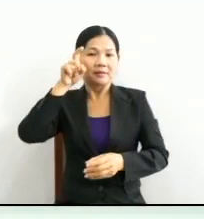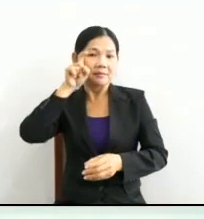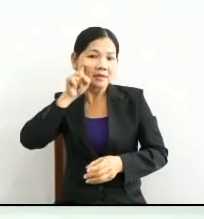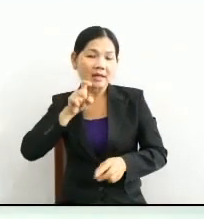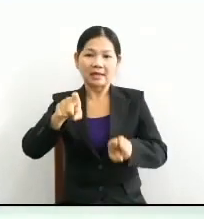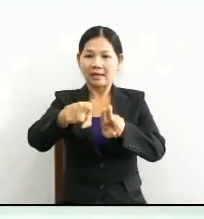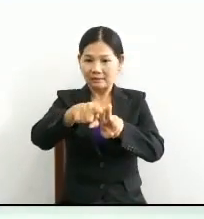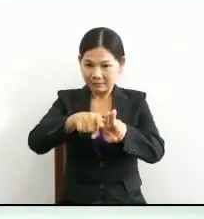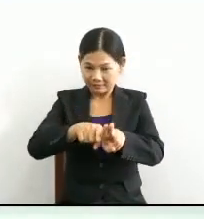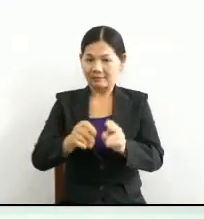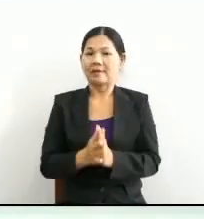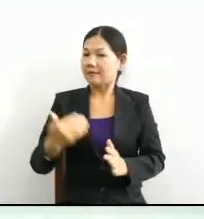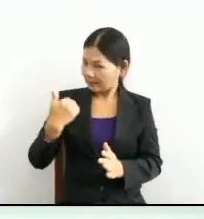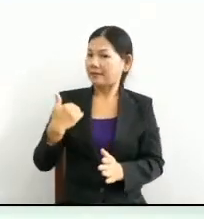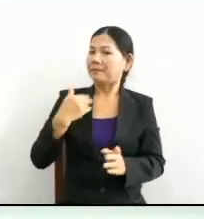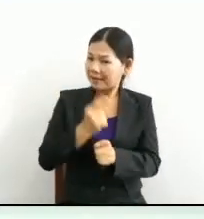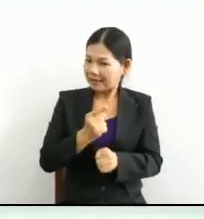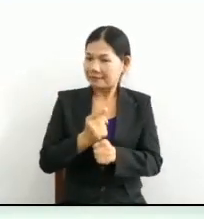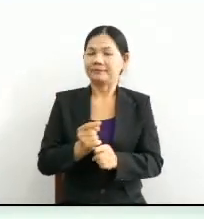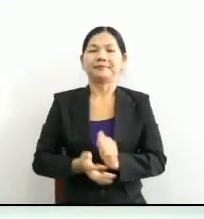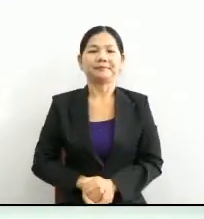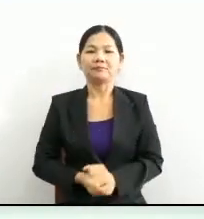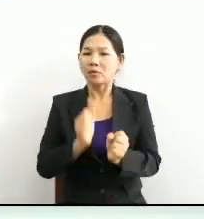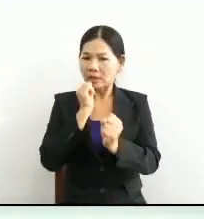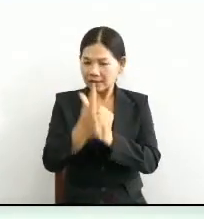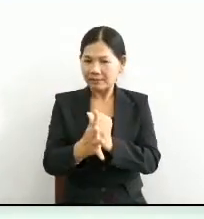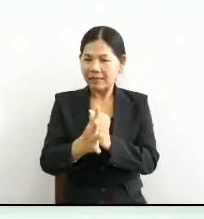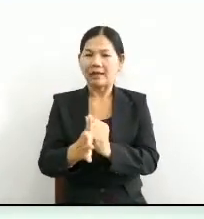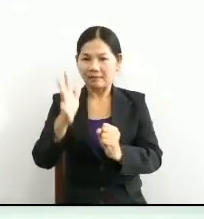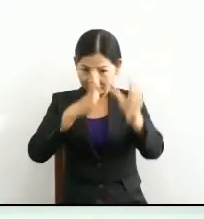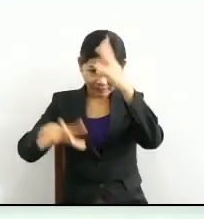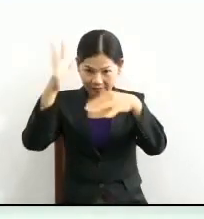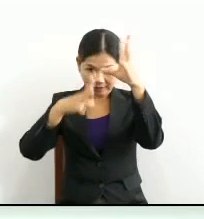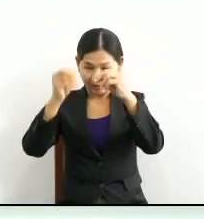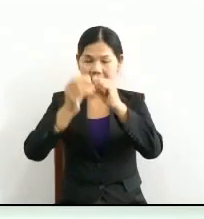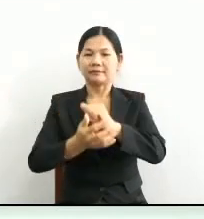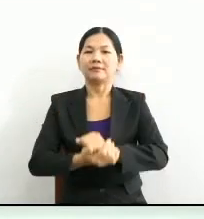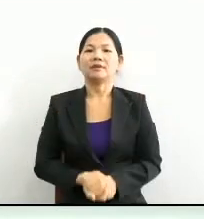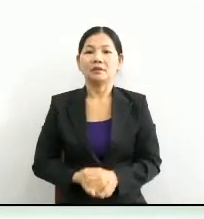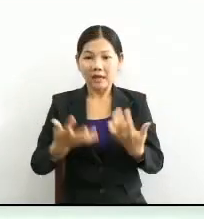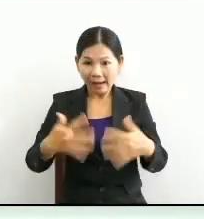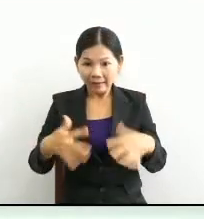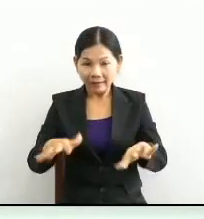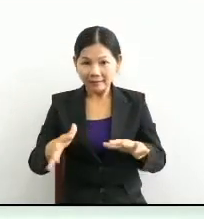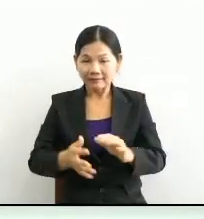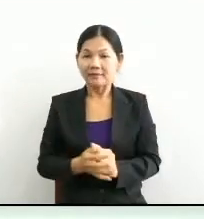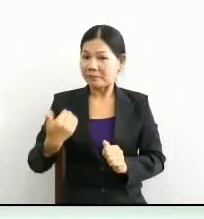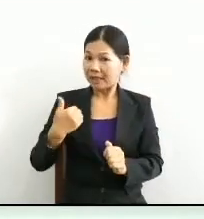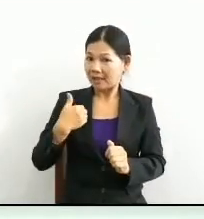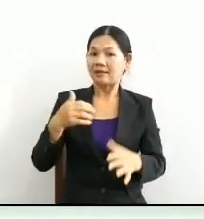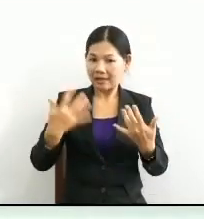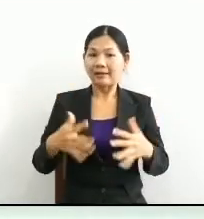toàn. Con trai tài miễn nơi khắp ai luôn con, nè con nè, môn nơi dưỡng chạp đá mà riêng. Chà, tìm rửa rò nè con.